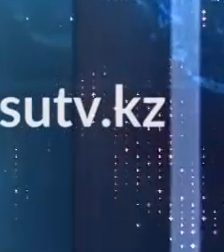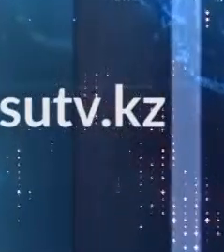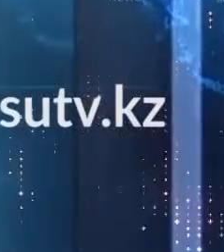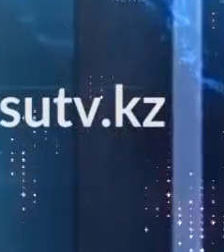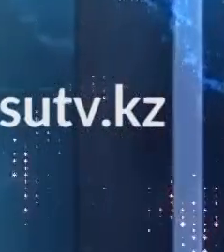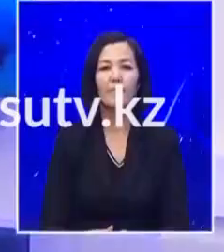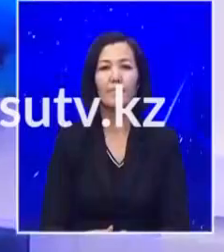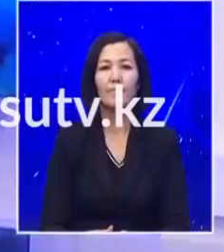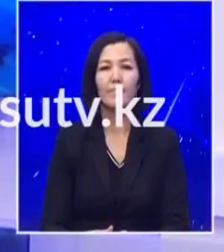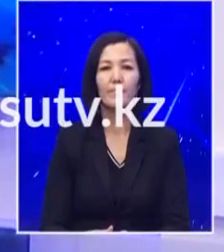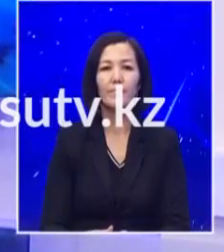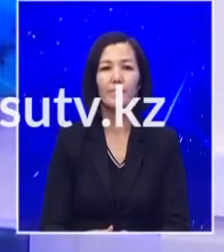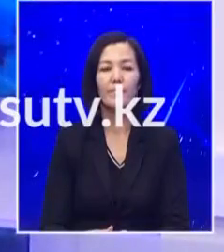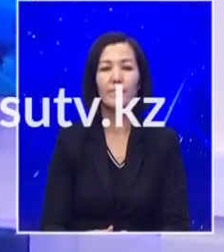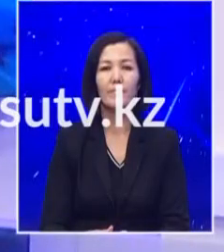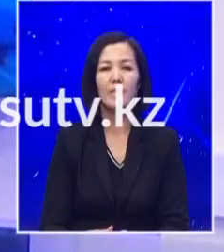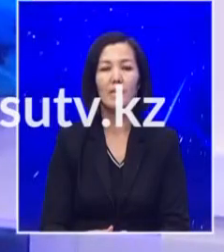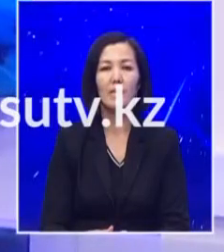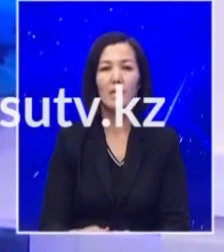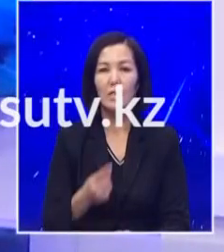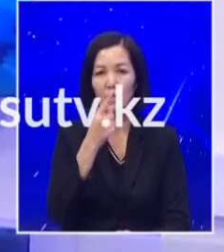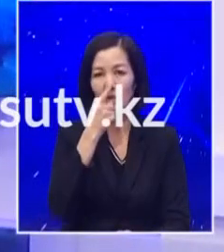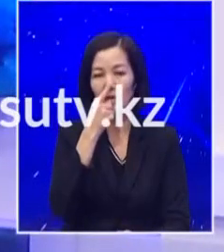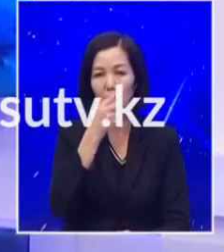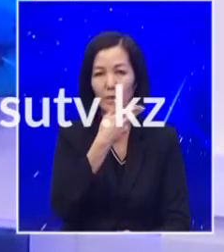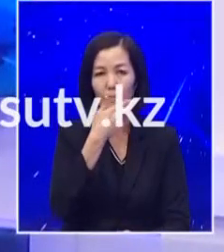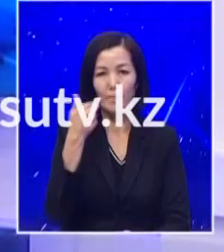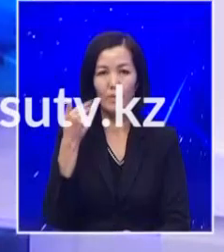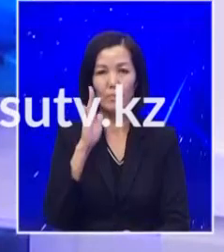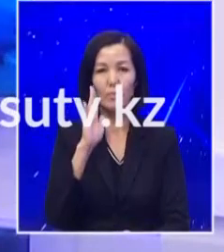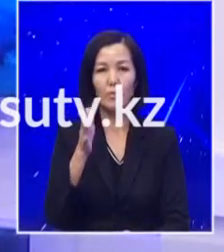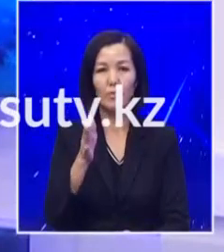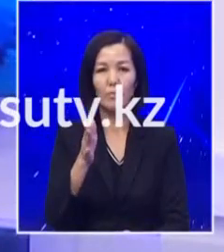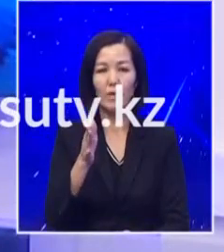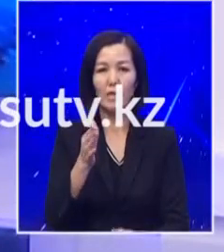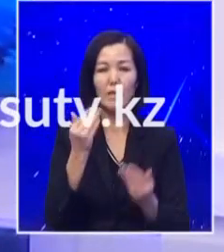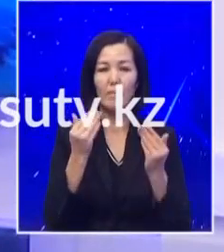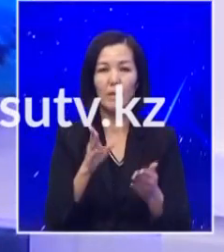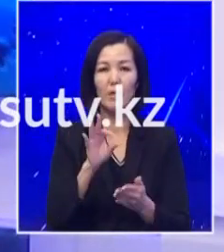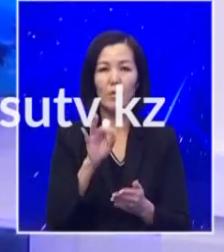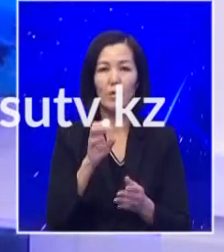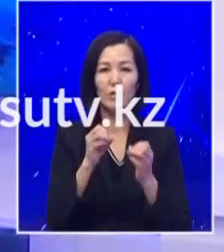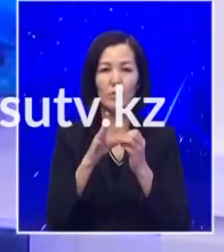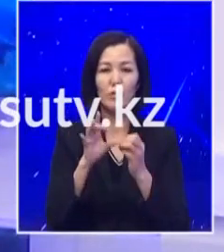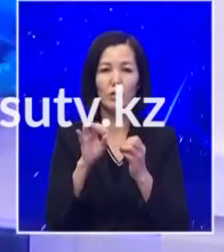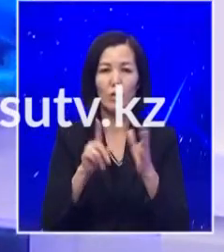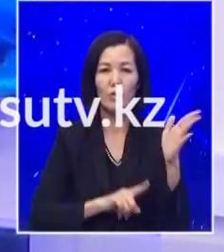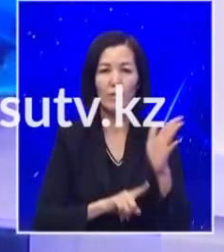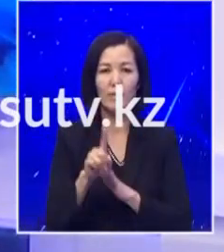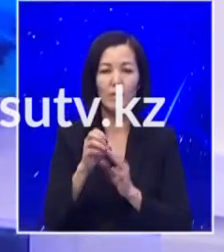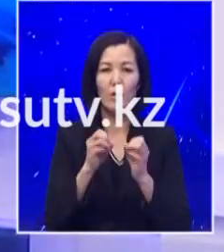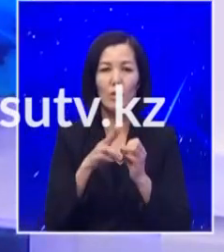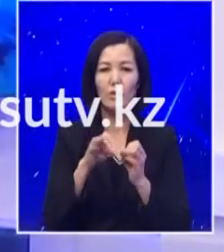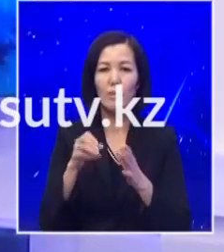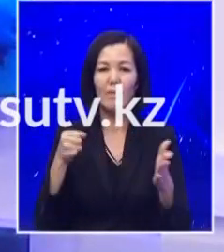телеарнасы. Мың айдан да қайырлы Рамазан айына санаулы күн қалды. Биылғы ораза 13 сәуірде басталып,